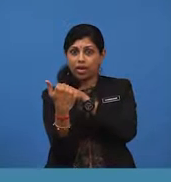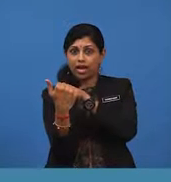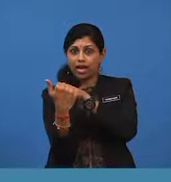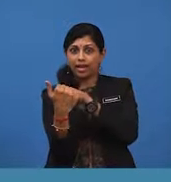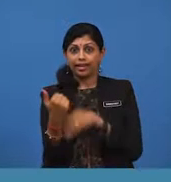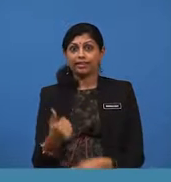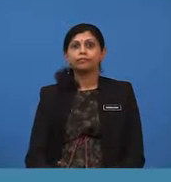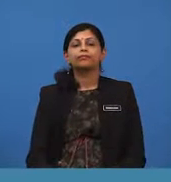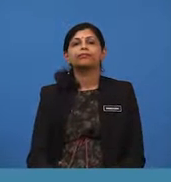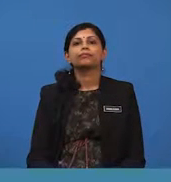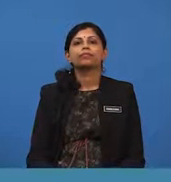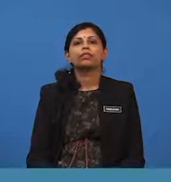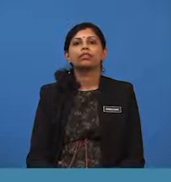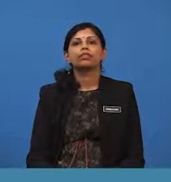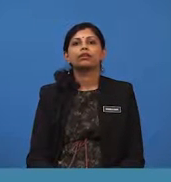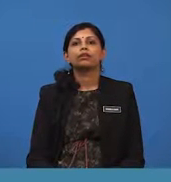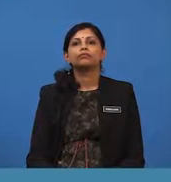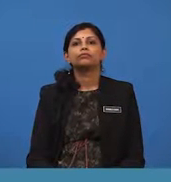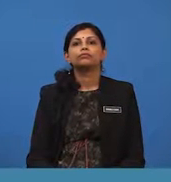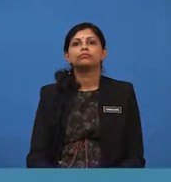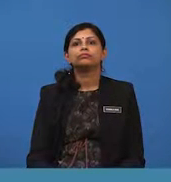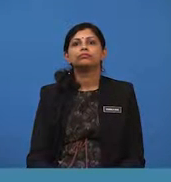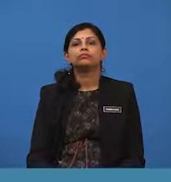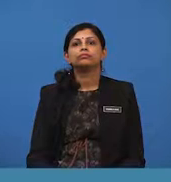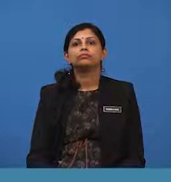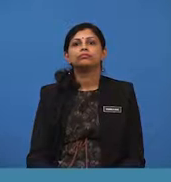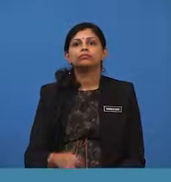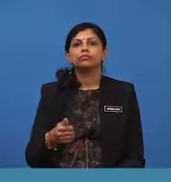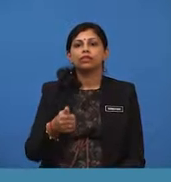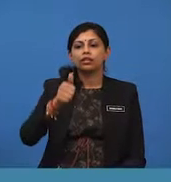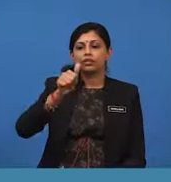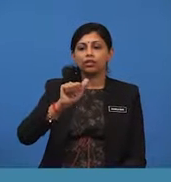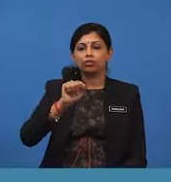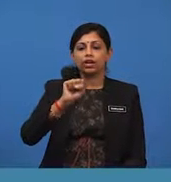Bagaimana pula sekiranya magnet digerakkan menjauhi solenoid?